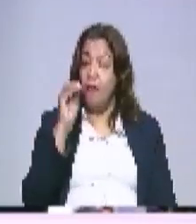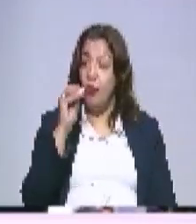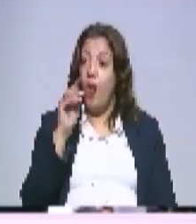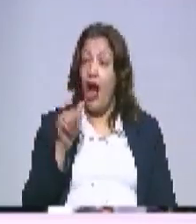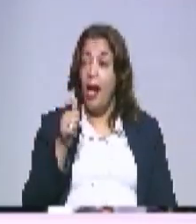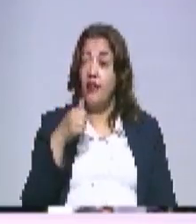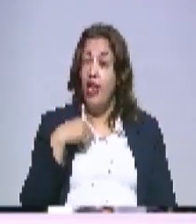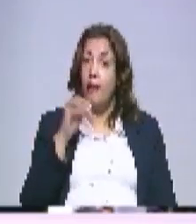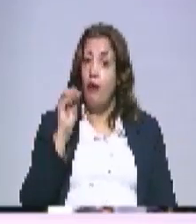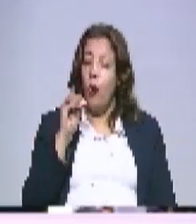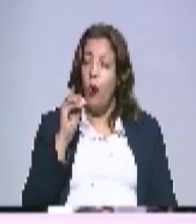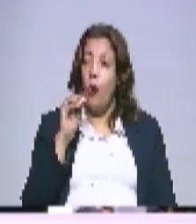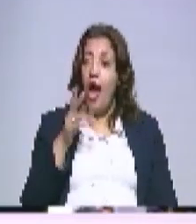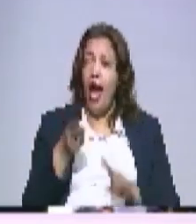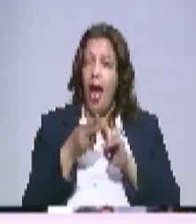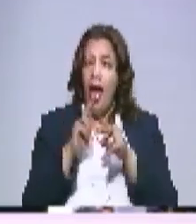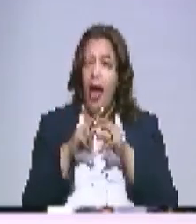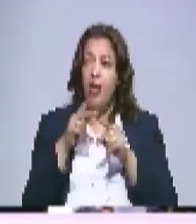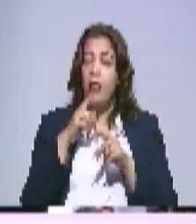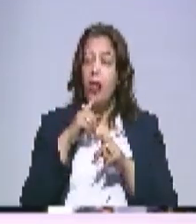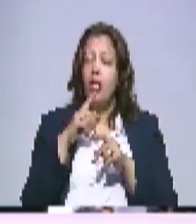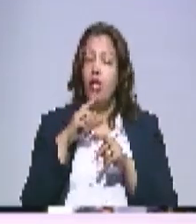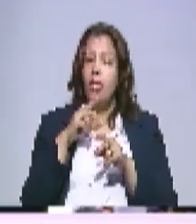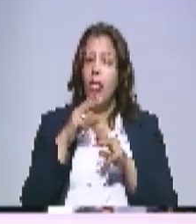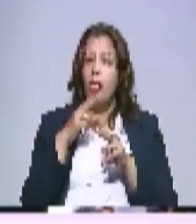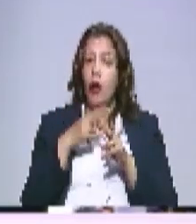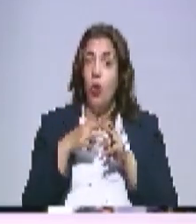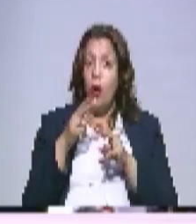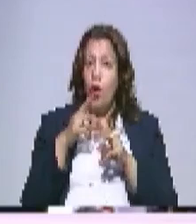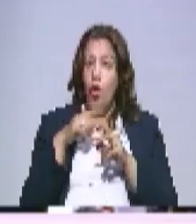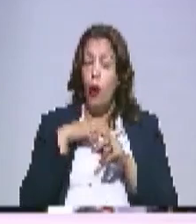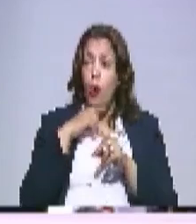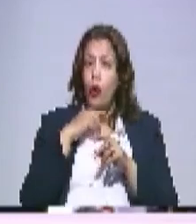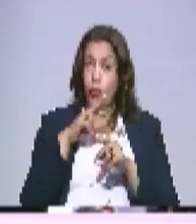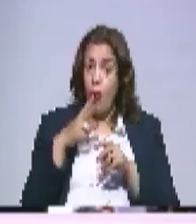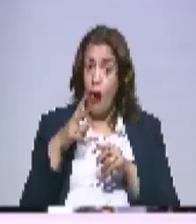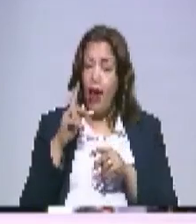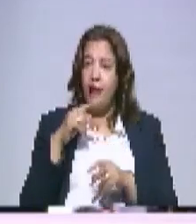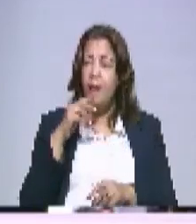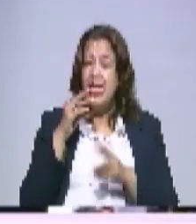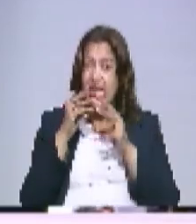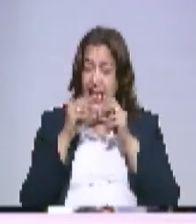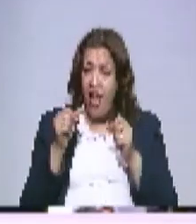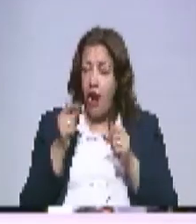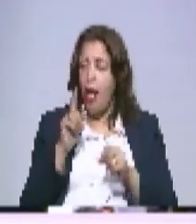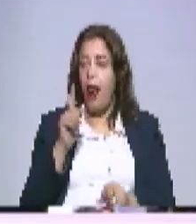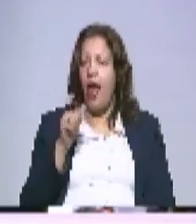دايما اي خضار بنشتغله دايما يقرش معانا، ما يبقاش مستوي لدرجه انه يتعجن، ما